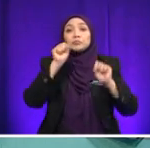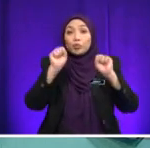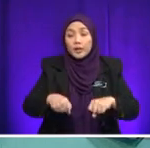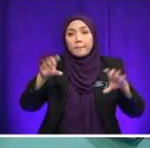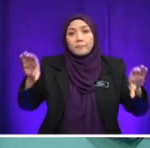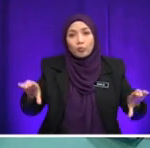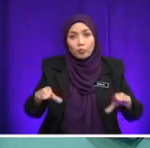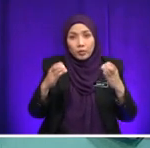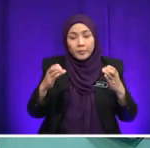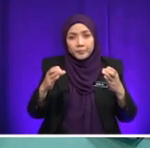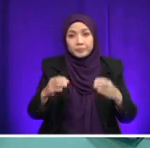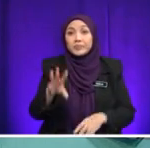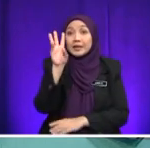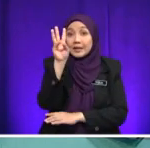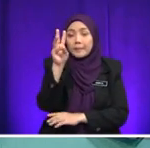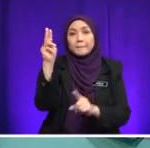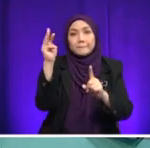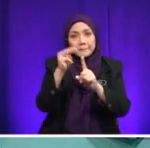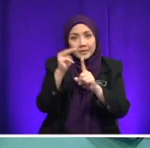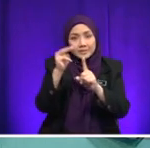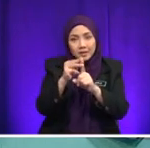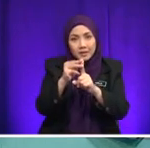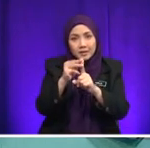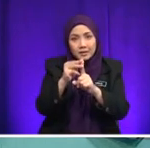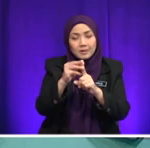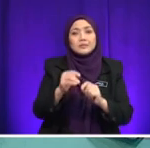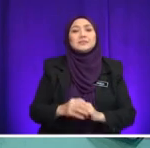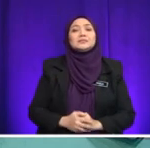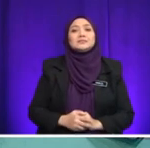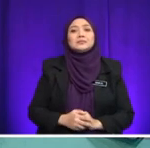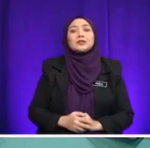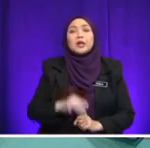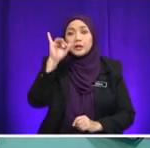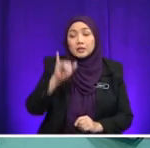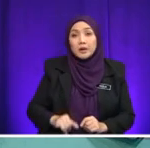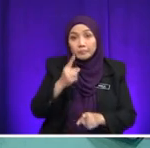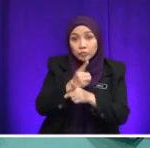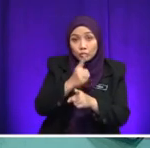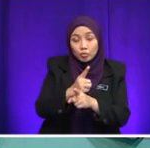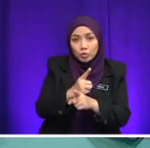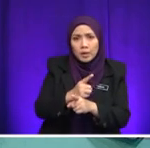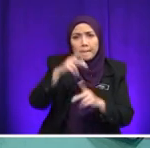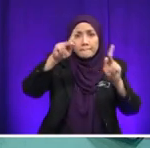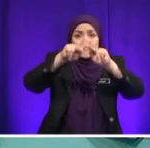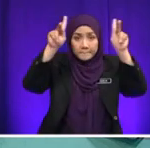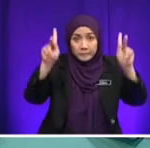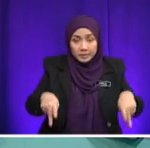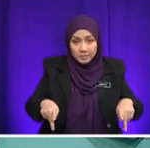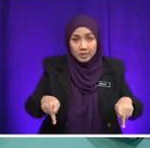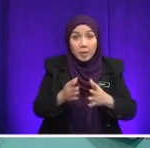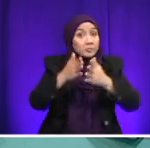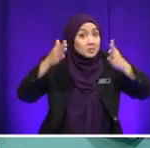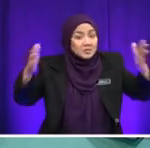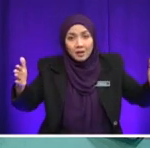bagi 6 maka Oh ya ini saya Letakkan dinamakan tetapi sebenarnya dalam pemeriksaan besar ataupun kalau kita di sekolah